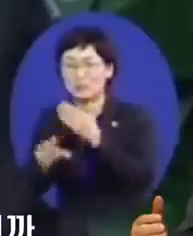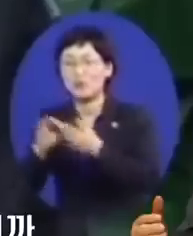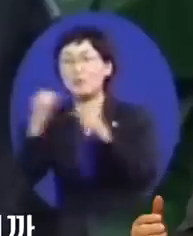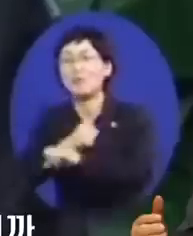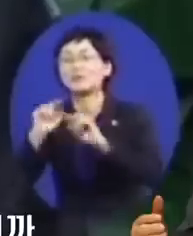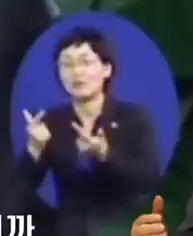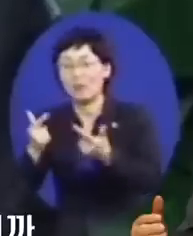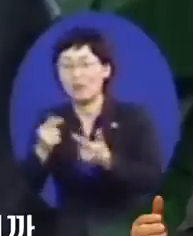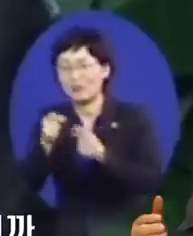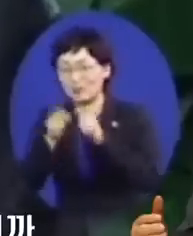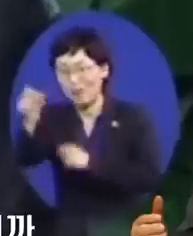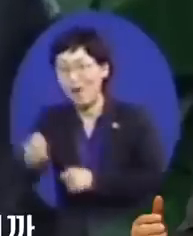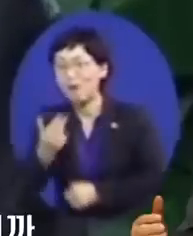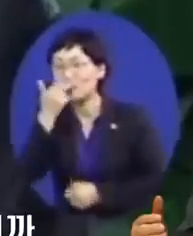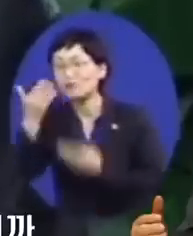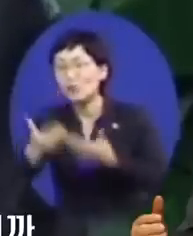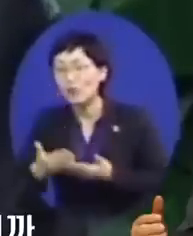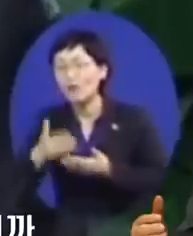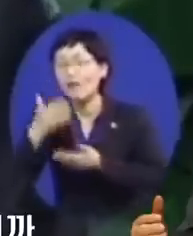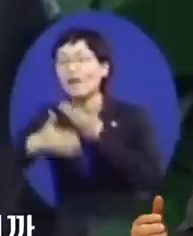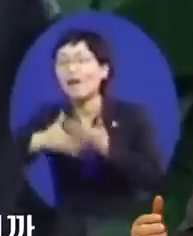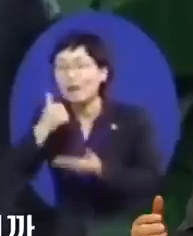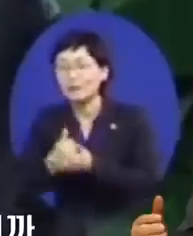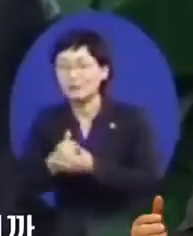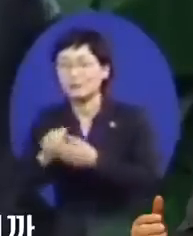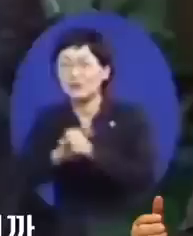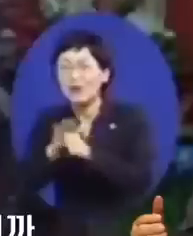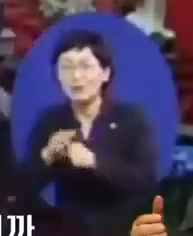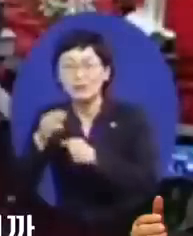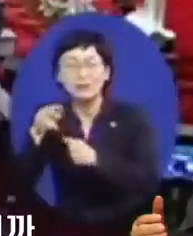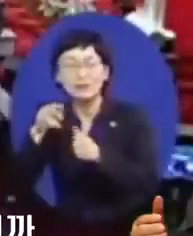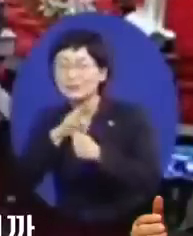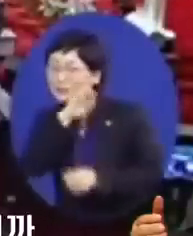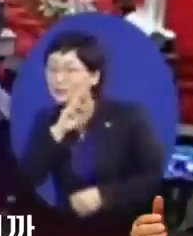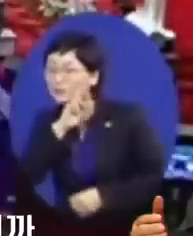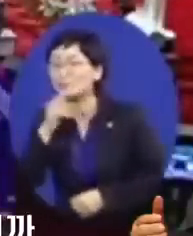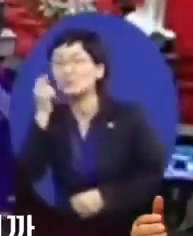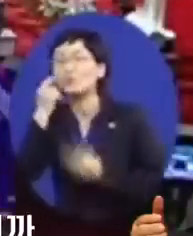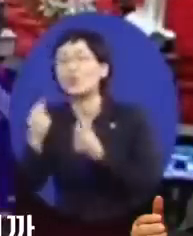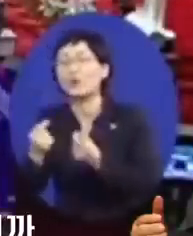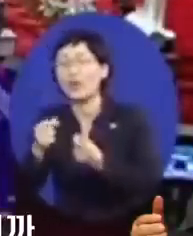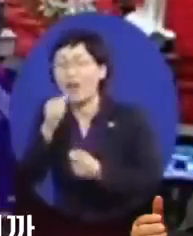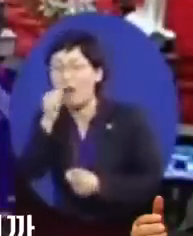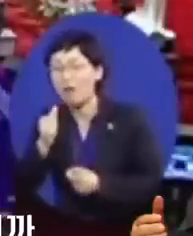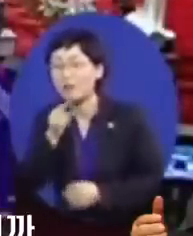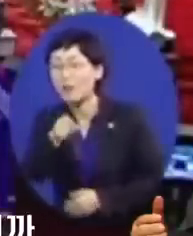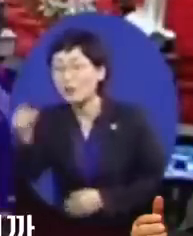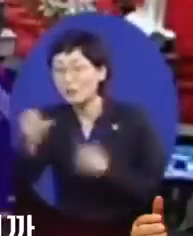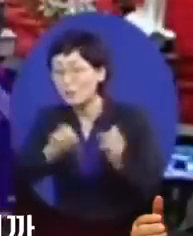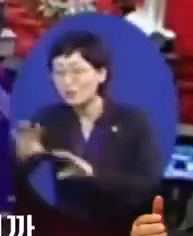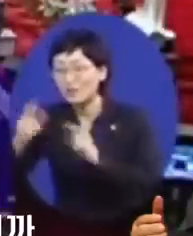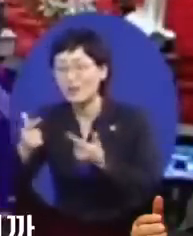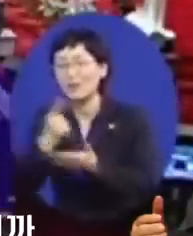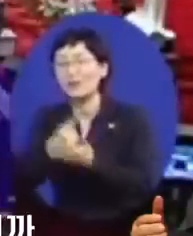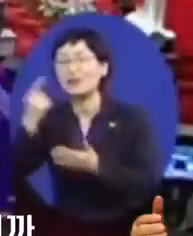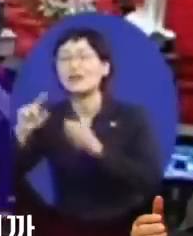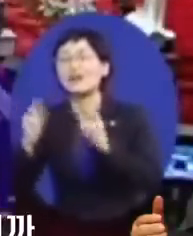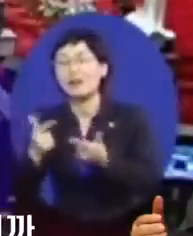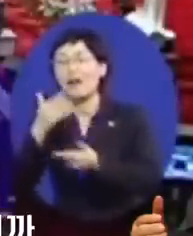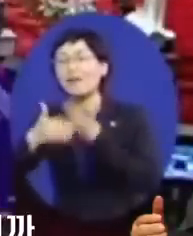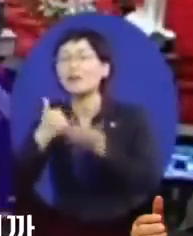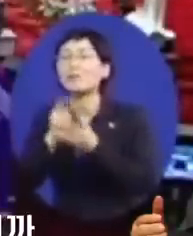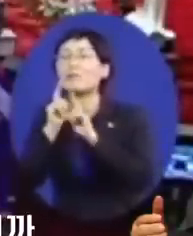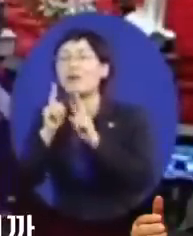했으니 하나님의 사랑을 의심할 수가 없습니다. 내가 결코 너희를 버리지 아니하고 너희를 떠나지 아니하리라고 성경은